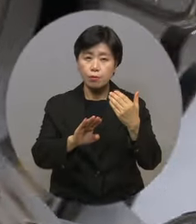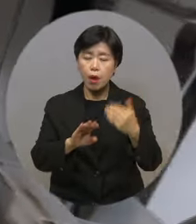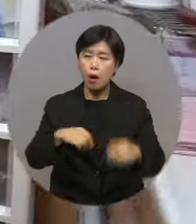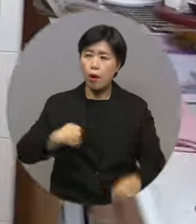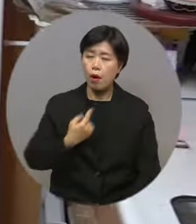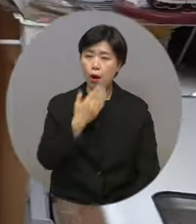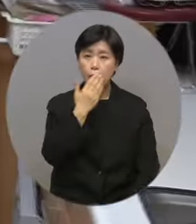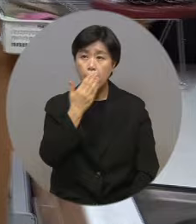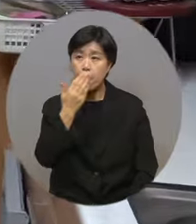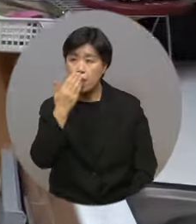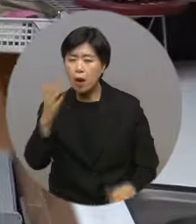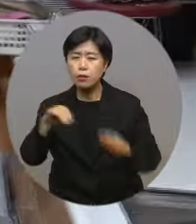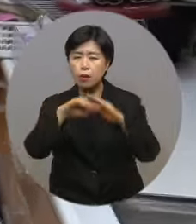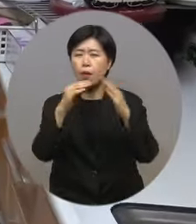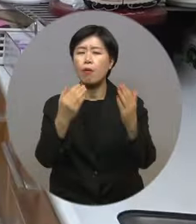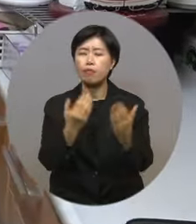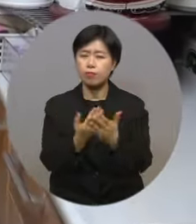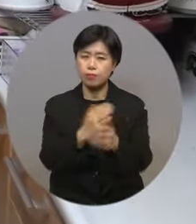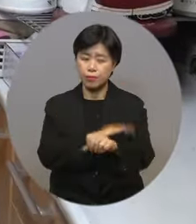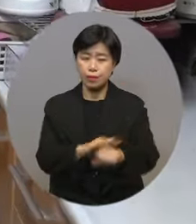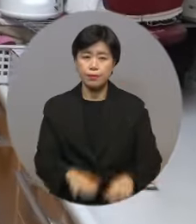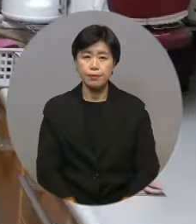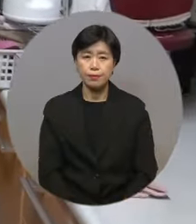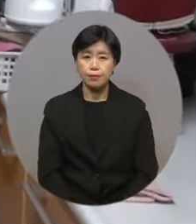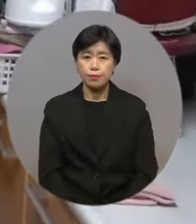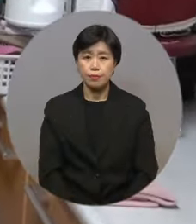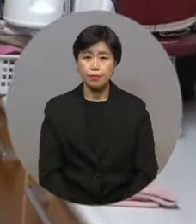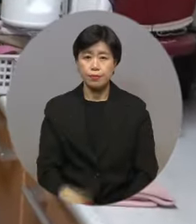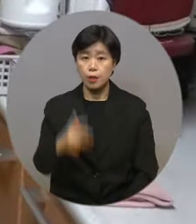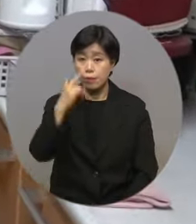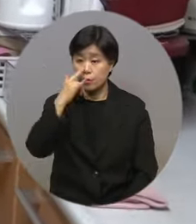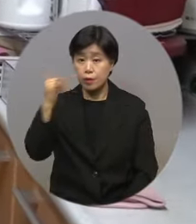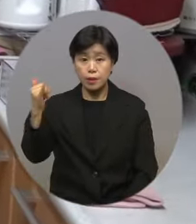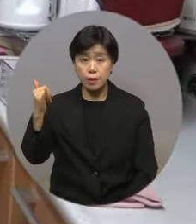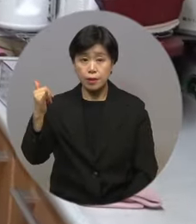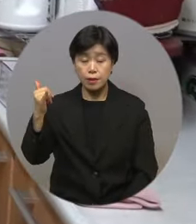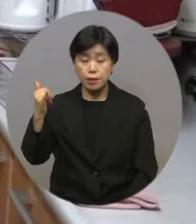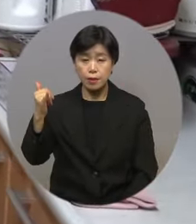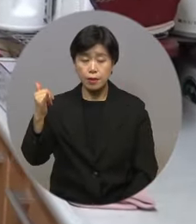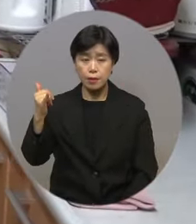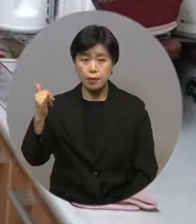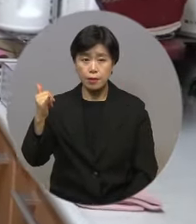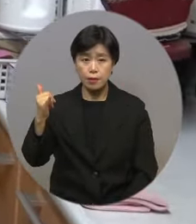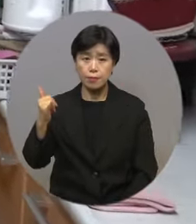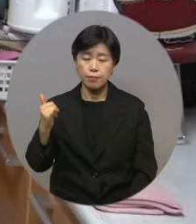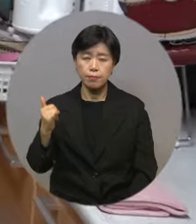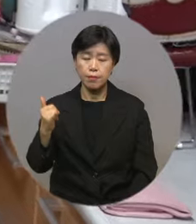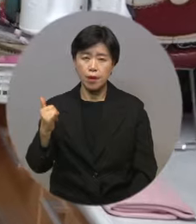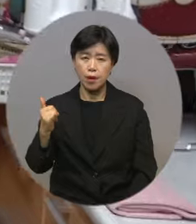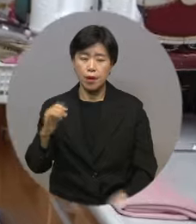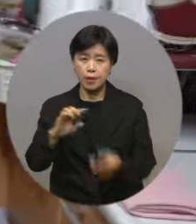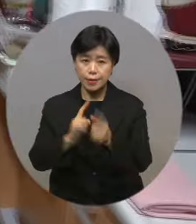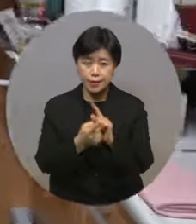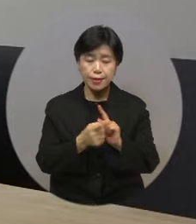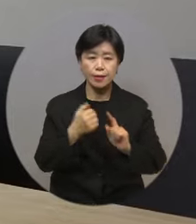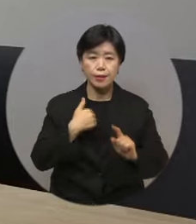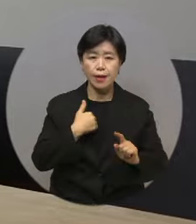노력 중입니다. 부모님이 집에 자주 없으셔서 제가 주로 설거지를 하고 있어요.